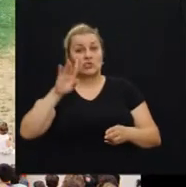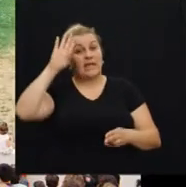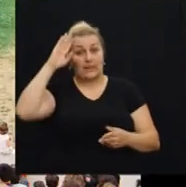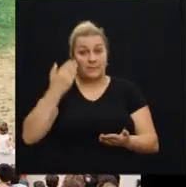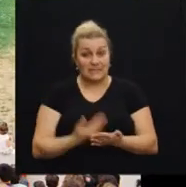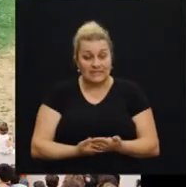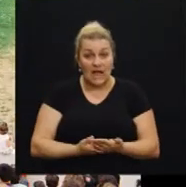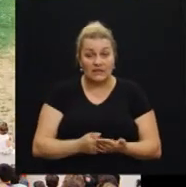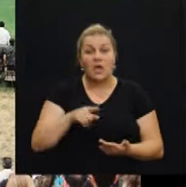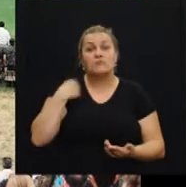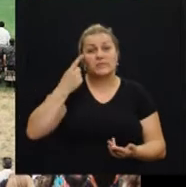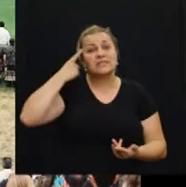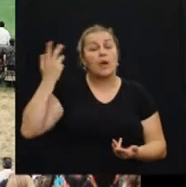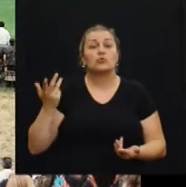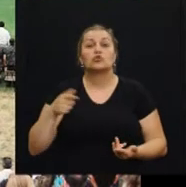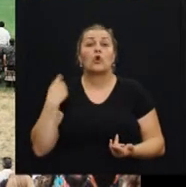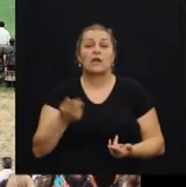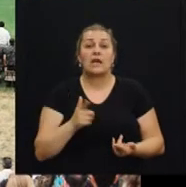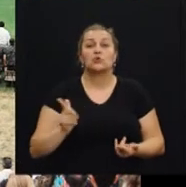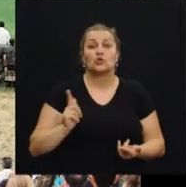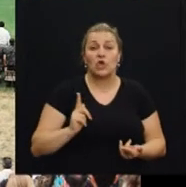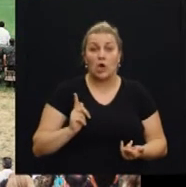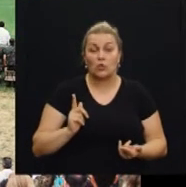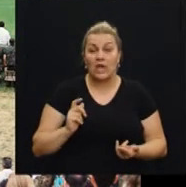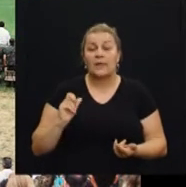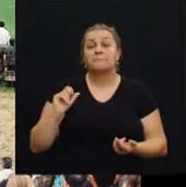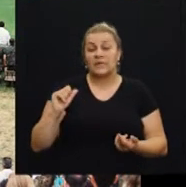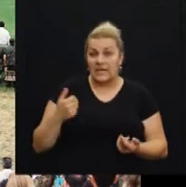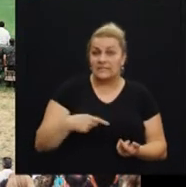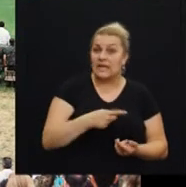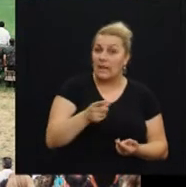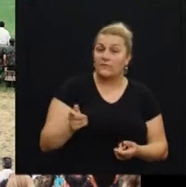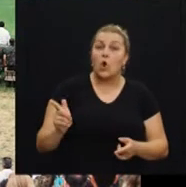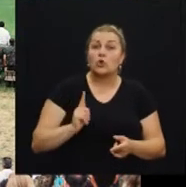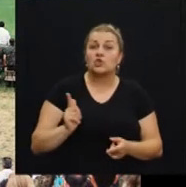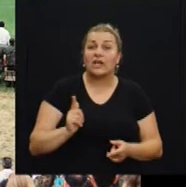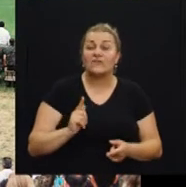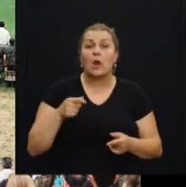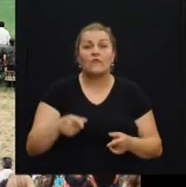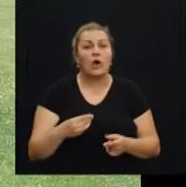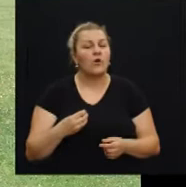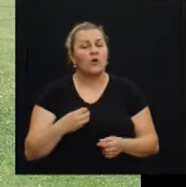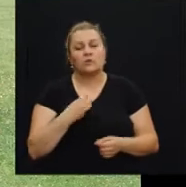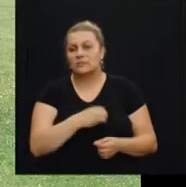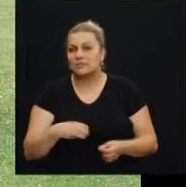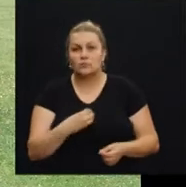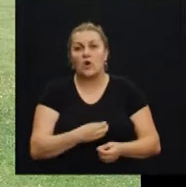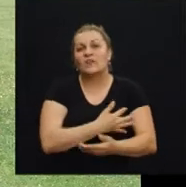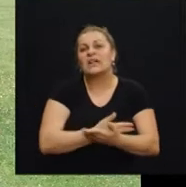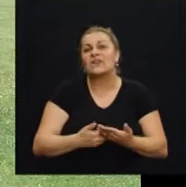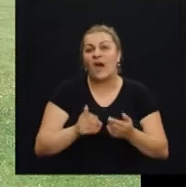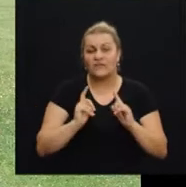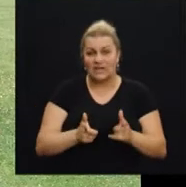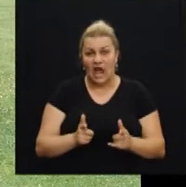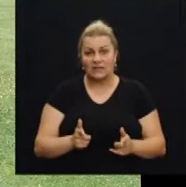priznata. Znamo i sami što nas očekuje. Jeste li vi očekivali ovako surov krvavi rat? I